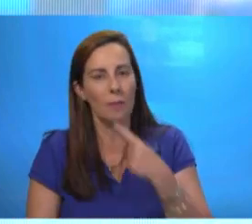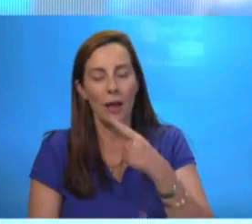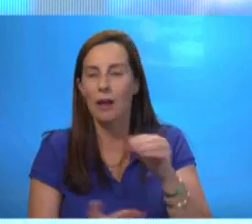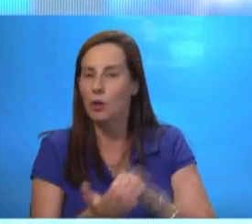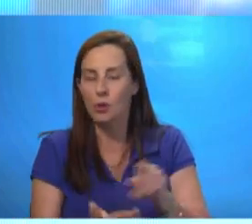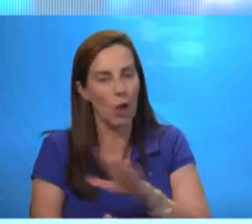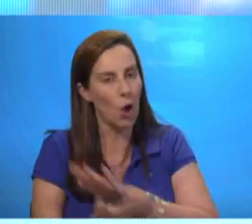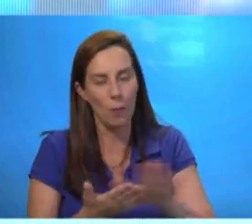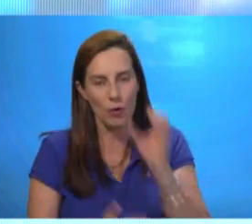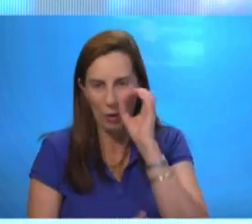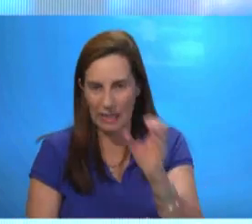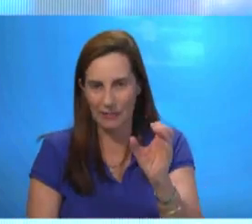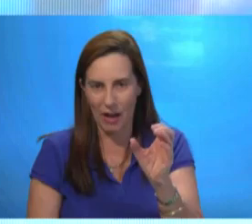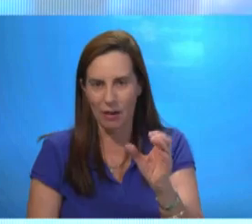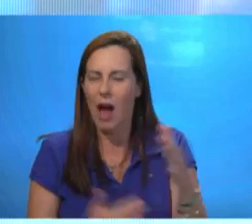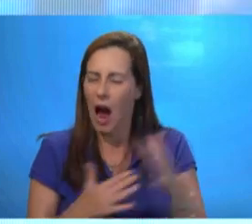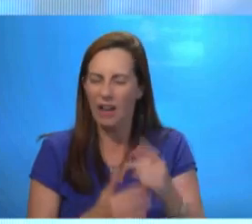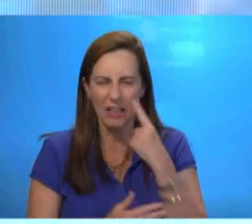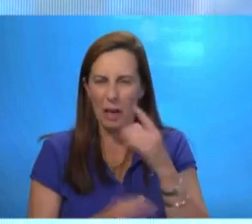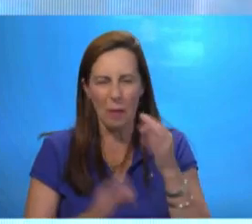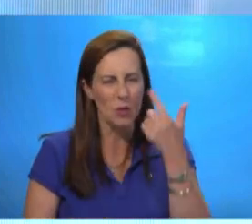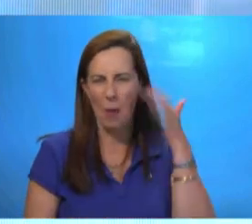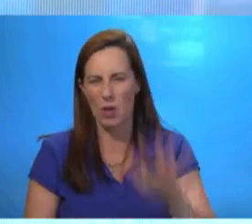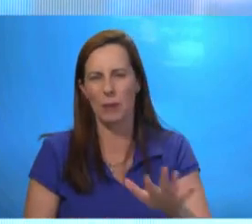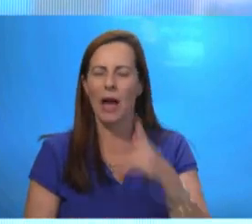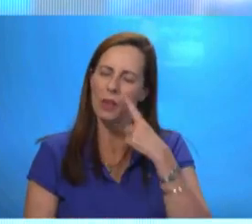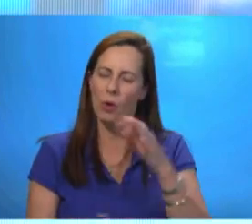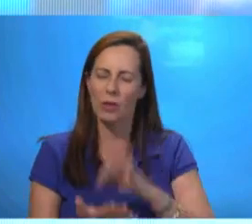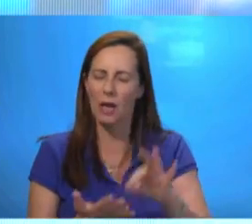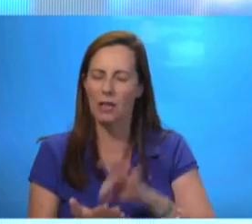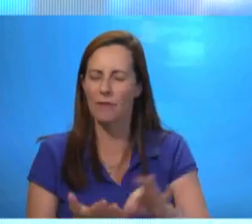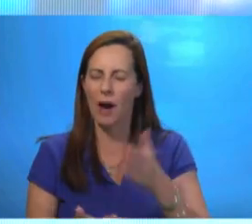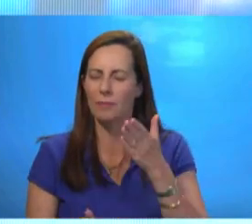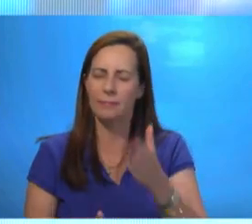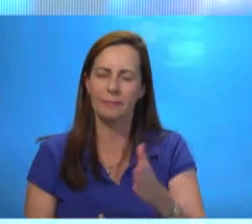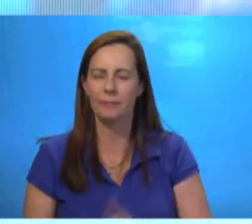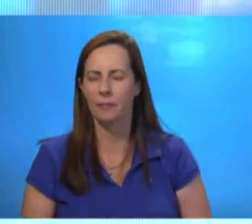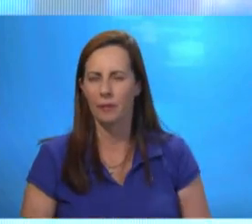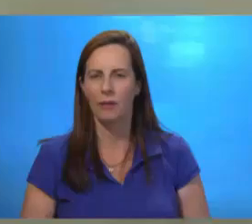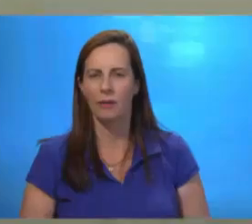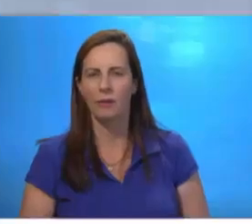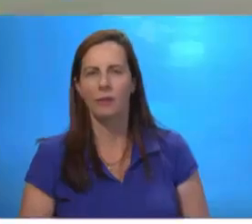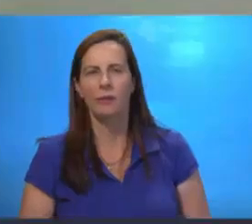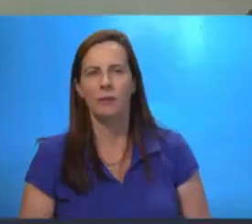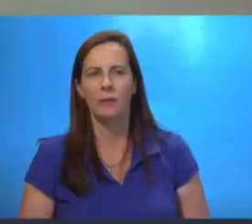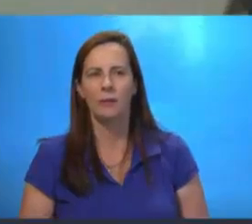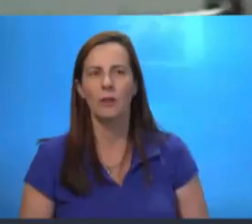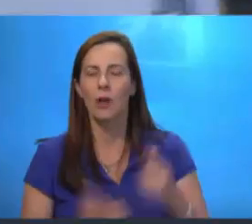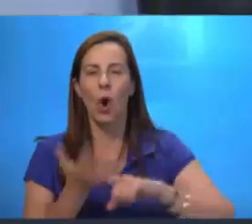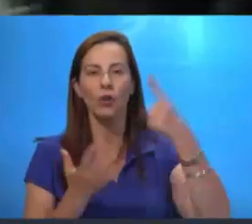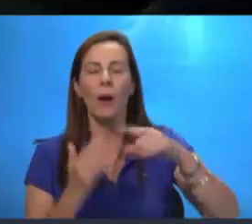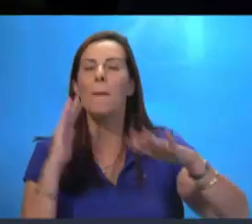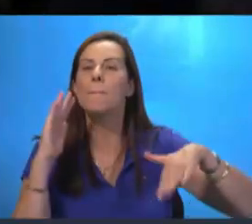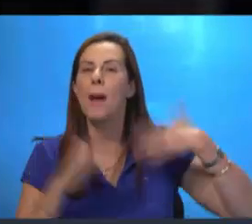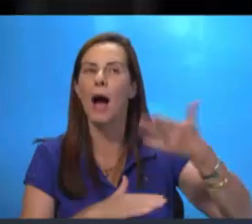פשוט לצפייה, החקירה נראית משפילה. הנה הכתבה של פרשניתנו לענייני משפט, תמר אלמוג. כשישה שבועות עברו מאז